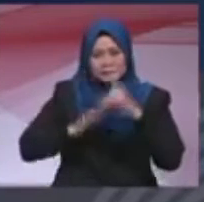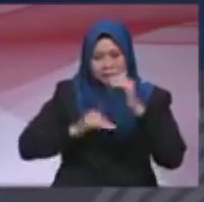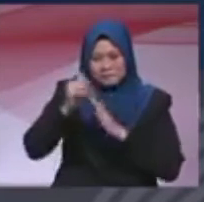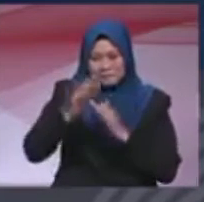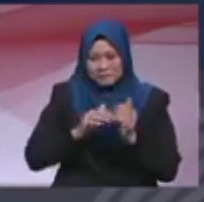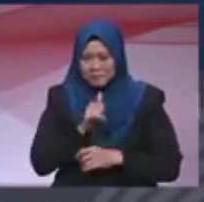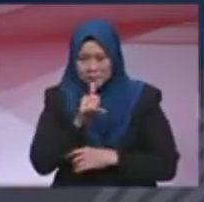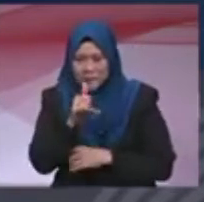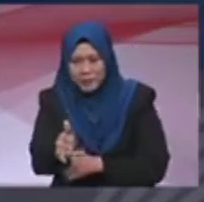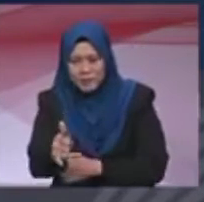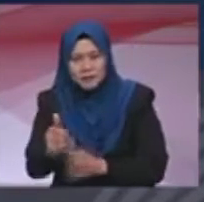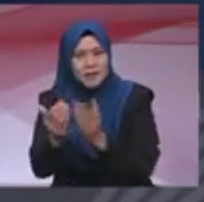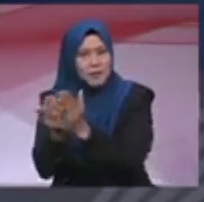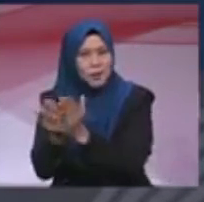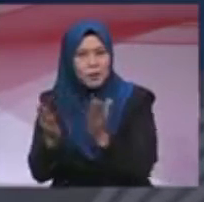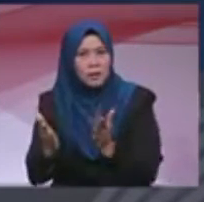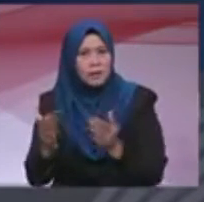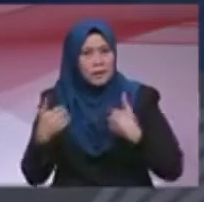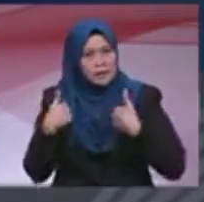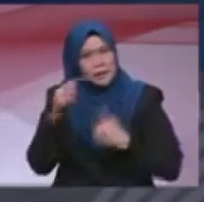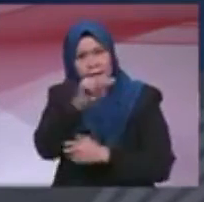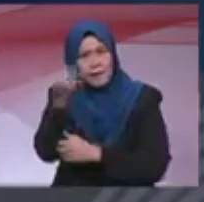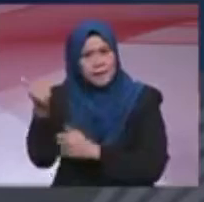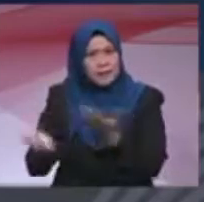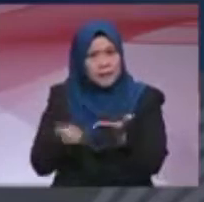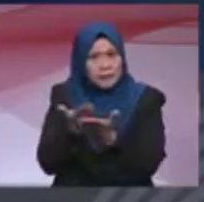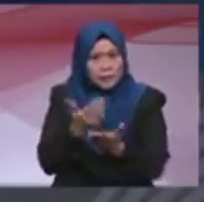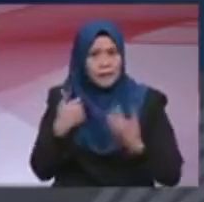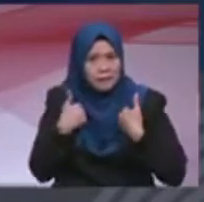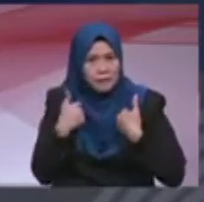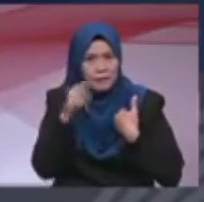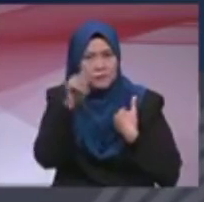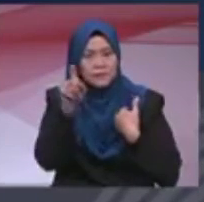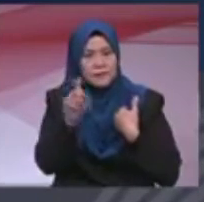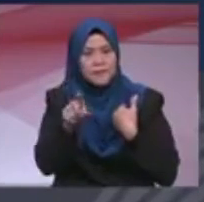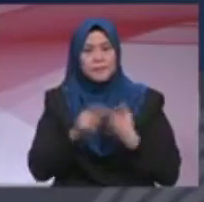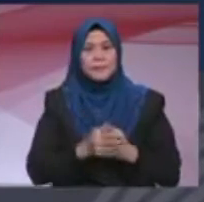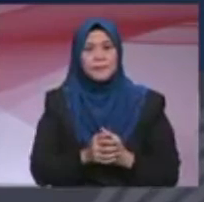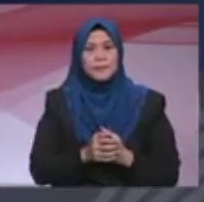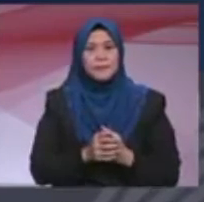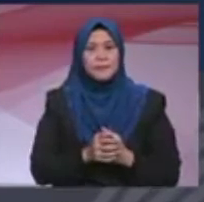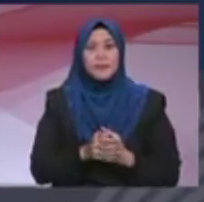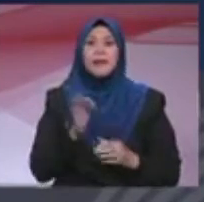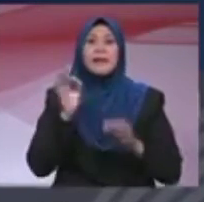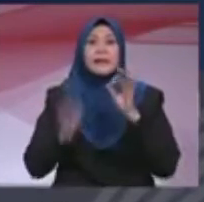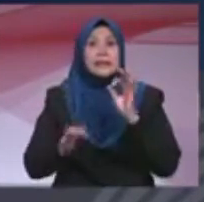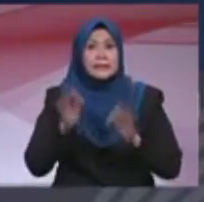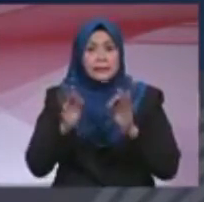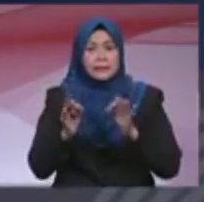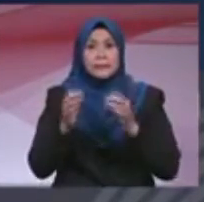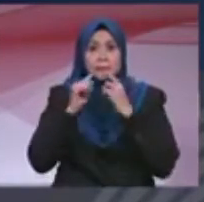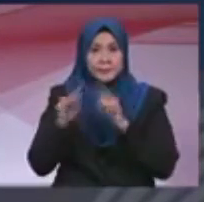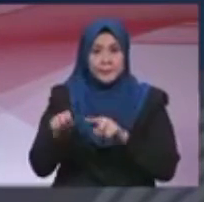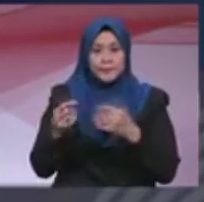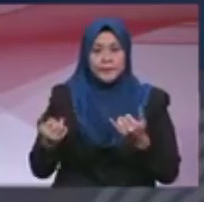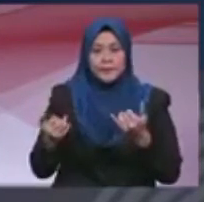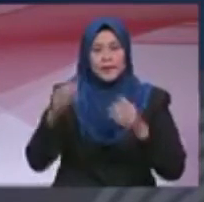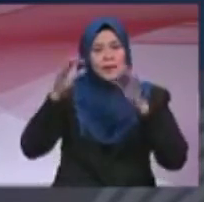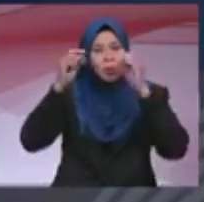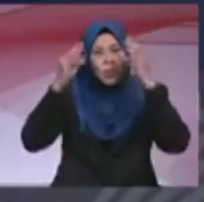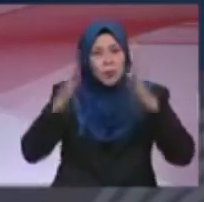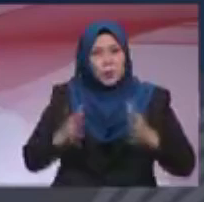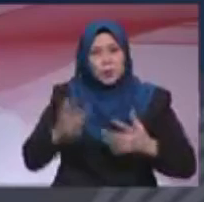sekolah, are there any arrangements? Okay, sekiranya ada guru-guru ada isu kesihatan dan